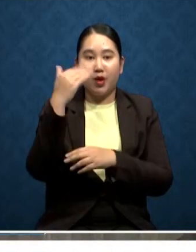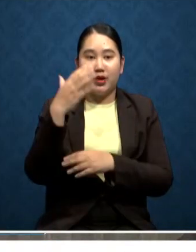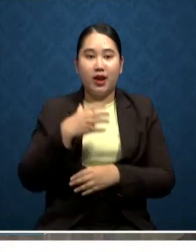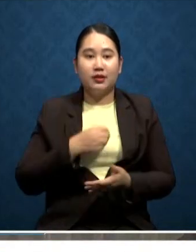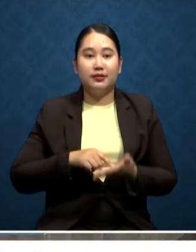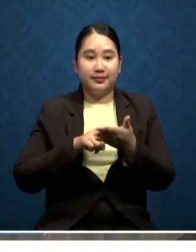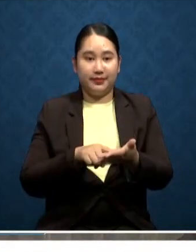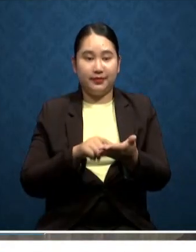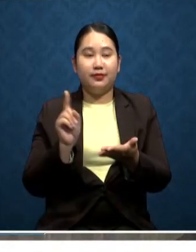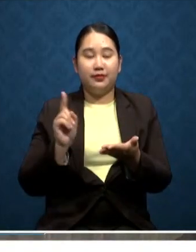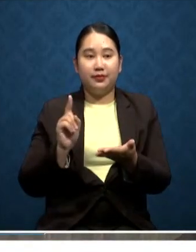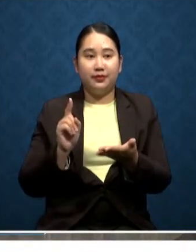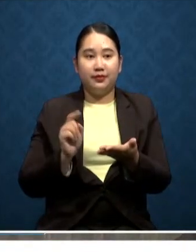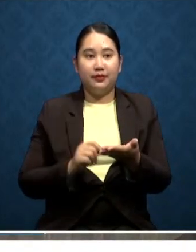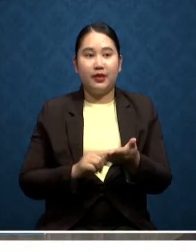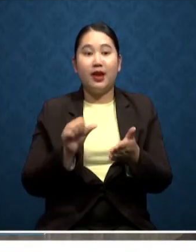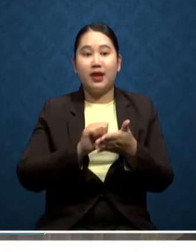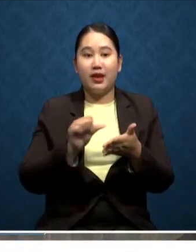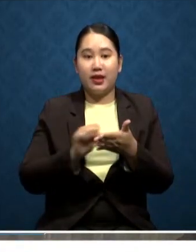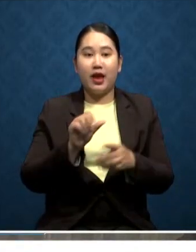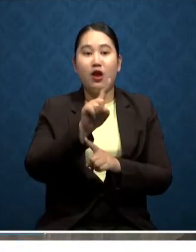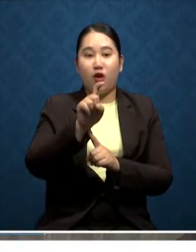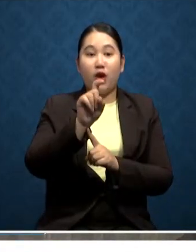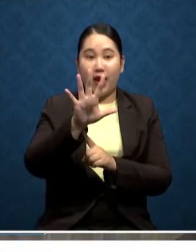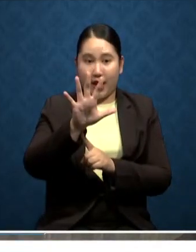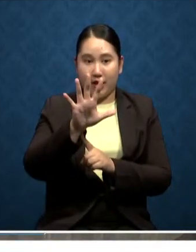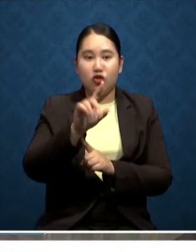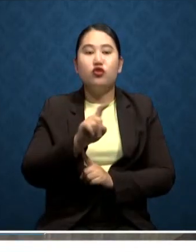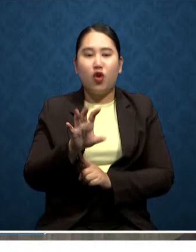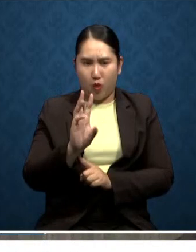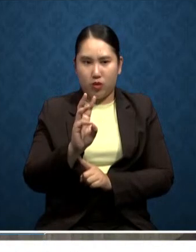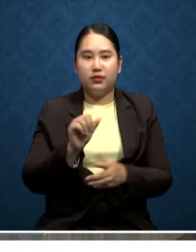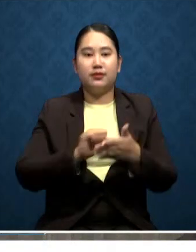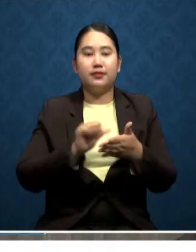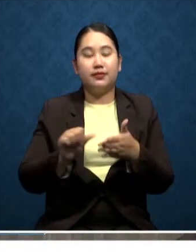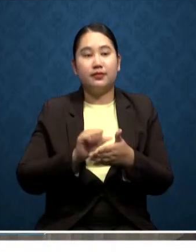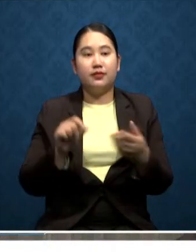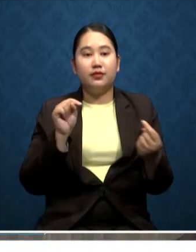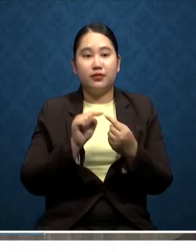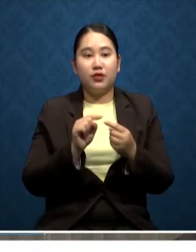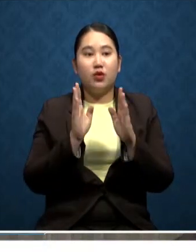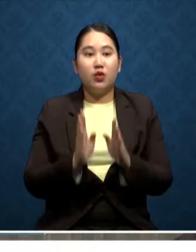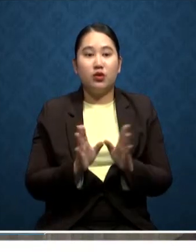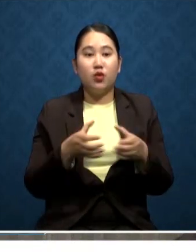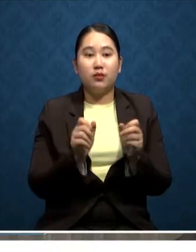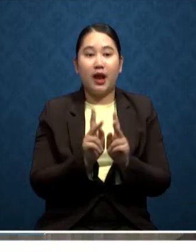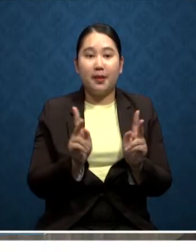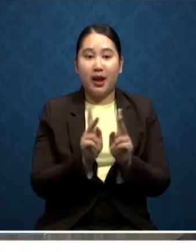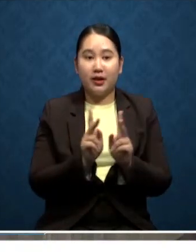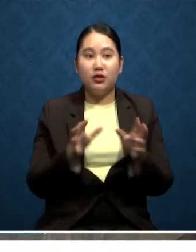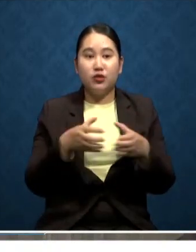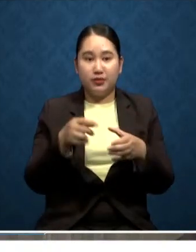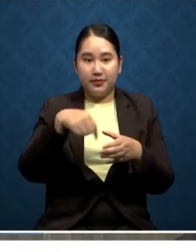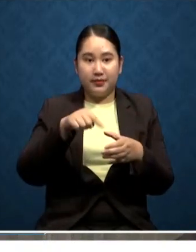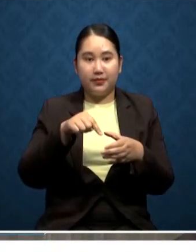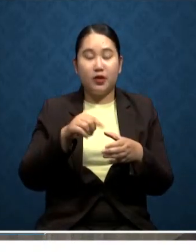อให้แก้ข้อบังคับข้อ105ไปด้วยในแง่ของจำนวนการตั้งคณะกรรมการสามัญนะ